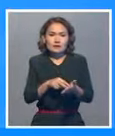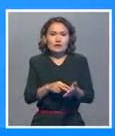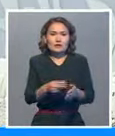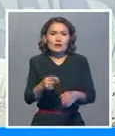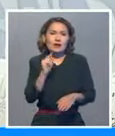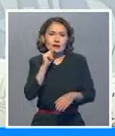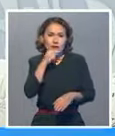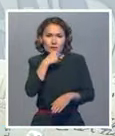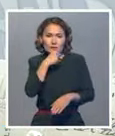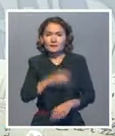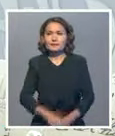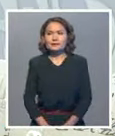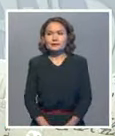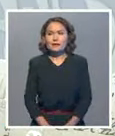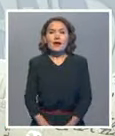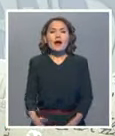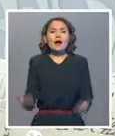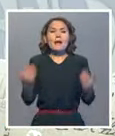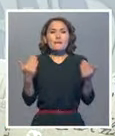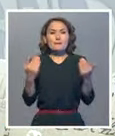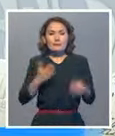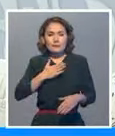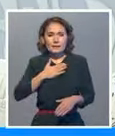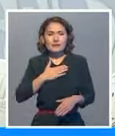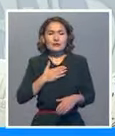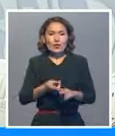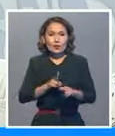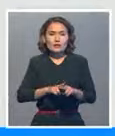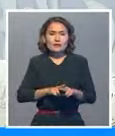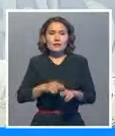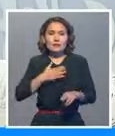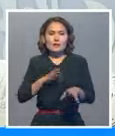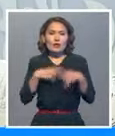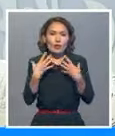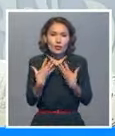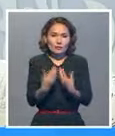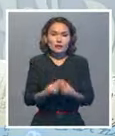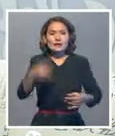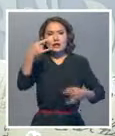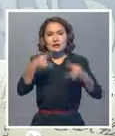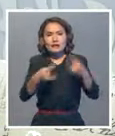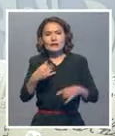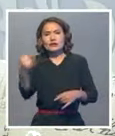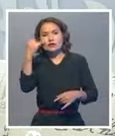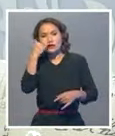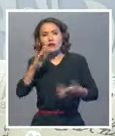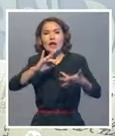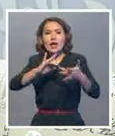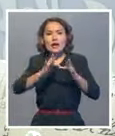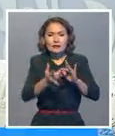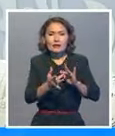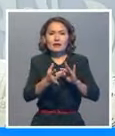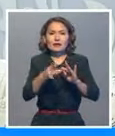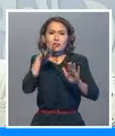аласыз. Қызметтердің ішінде сол бүгінгі қолданып жаңа телевидение, одан кейін айфон деп аталады. Одан кейін бұл айфонның ерекшелігі бүкіл